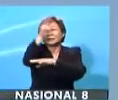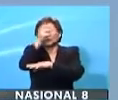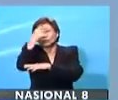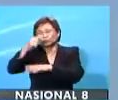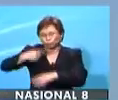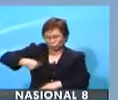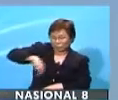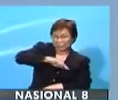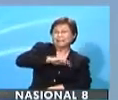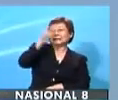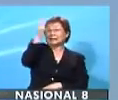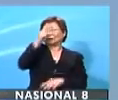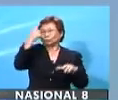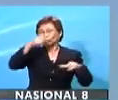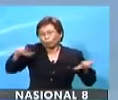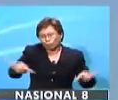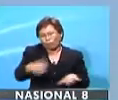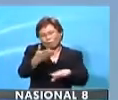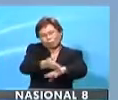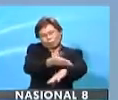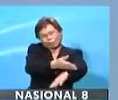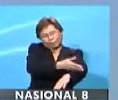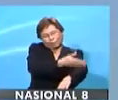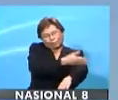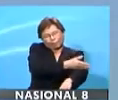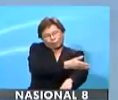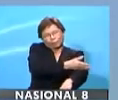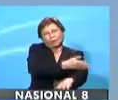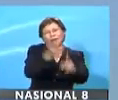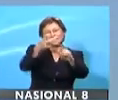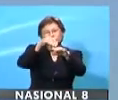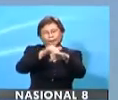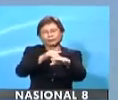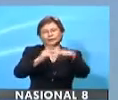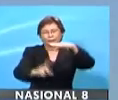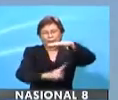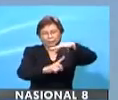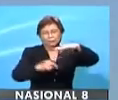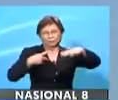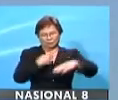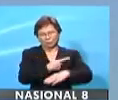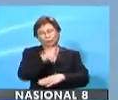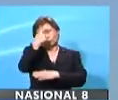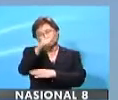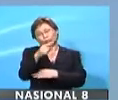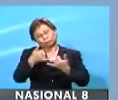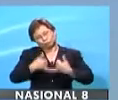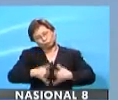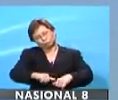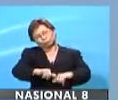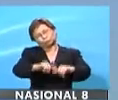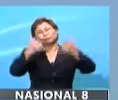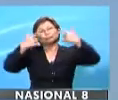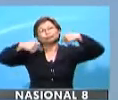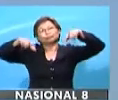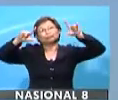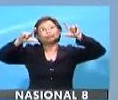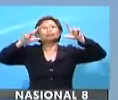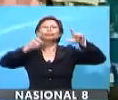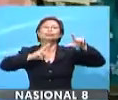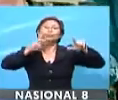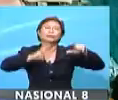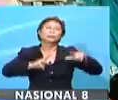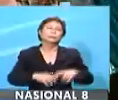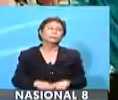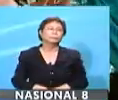kita melakukan penambahbaikan kepada dasar-dasar kita untuk terus menaikkan martabat wanita